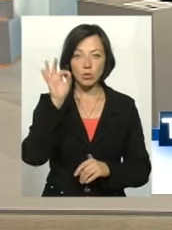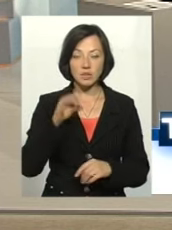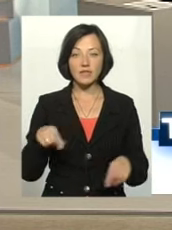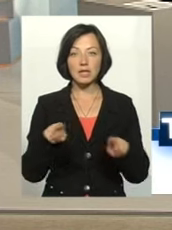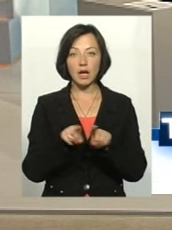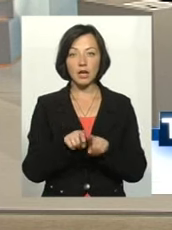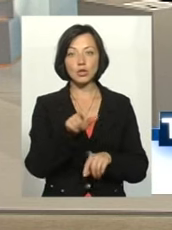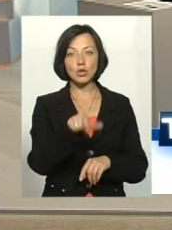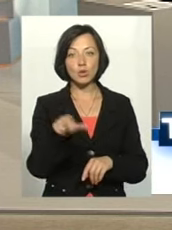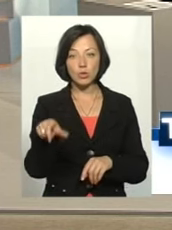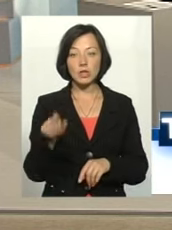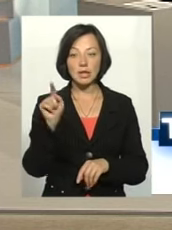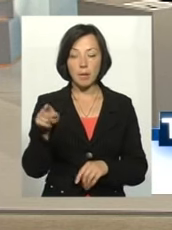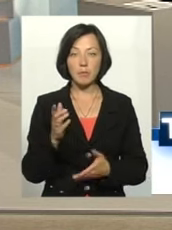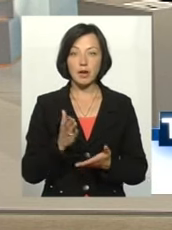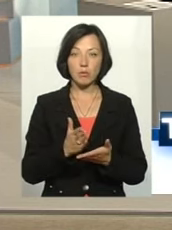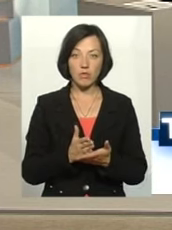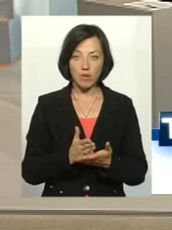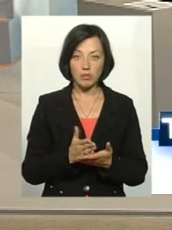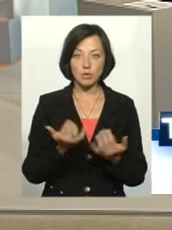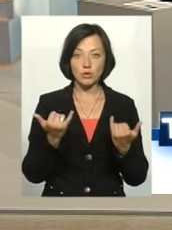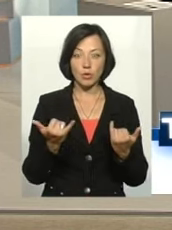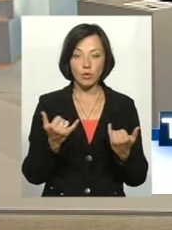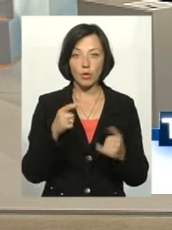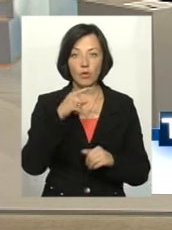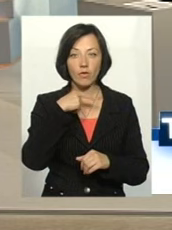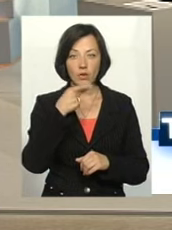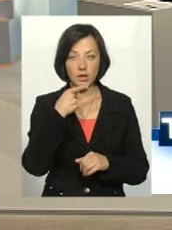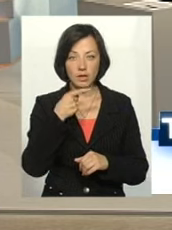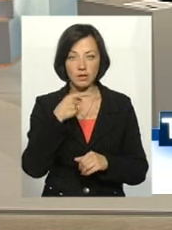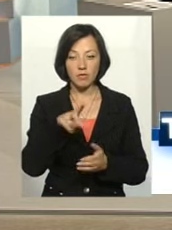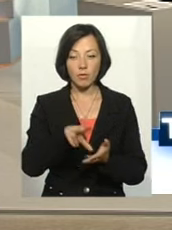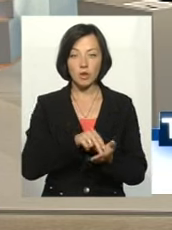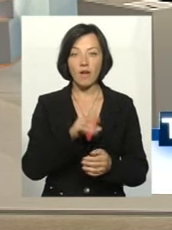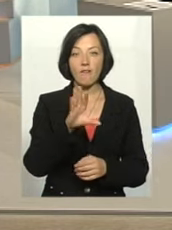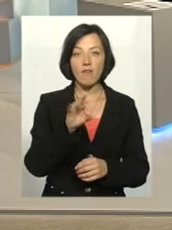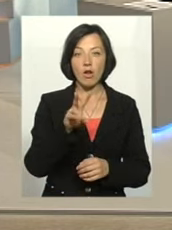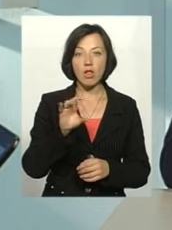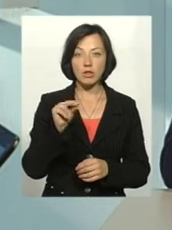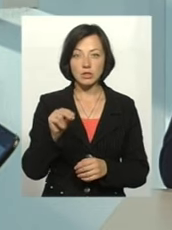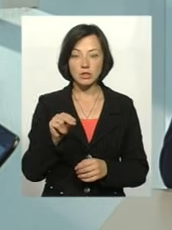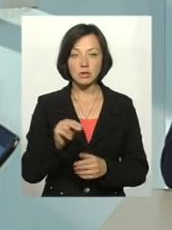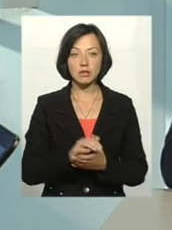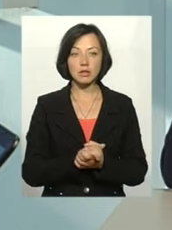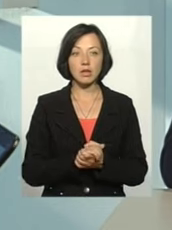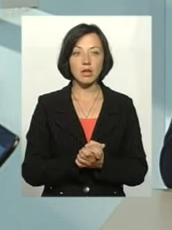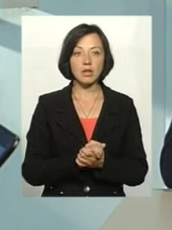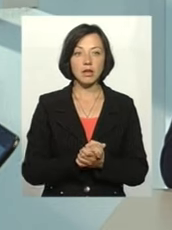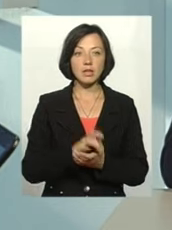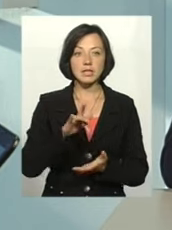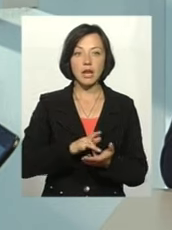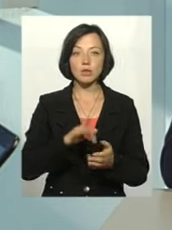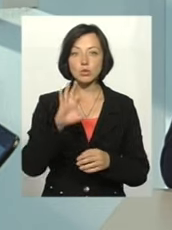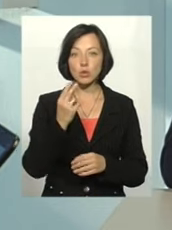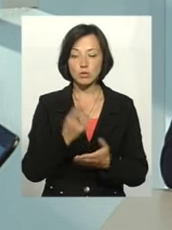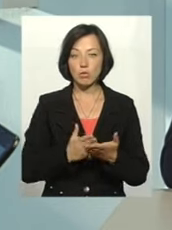щоб люди, які там перебувають, як ми сьогодні, от, наприклад, на цьому прикладі Волочиського центру надання соціальних послуг, бачили, що